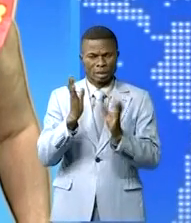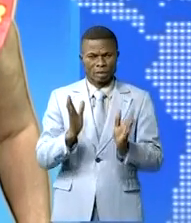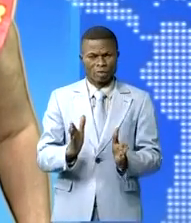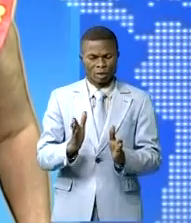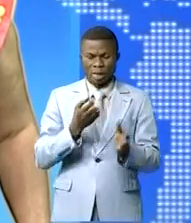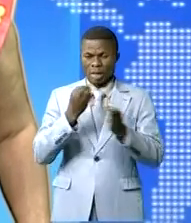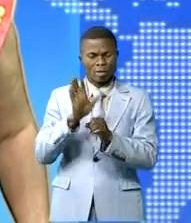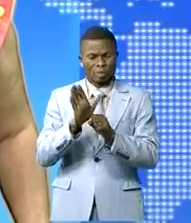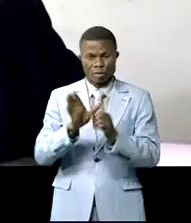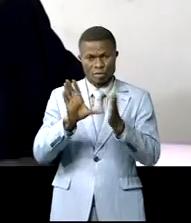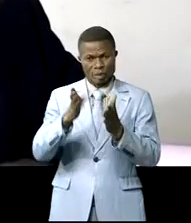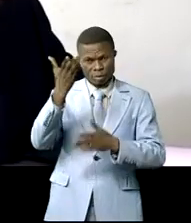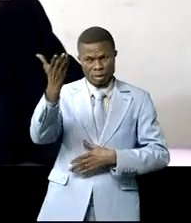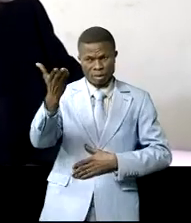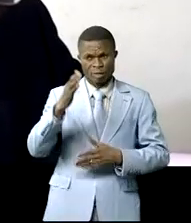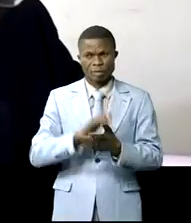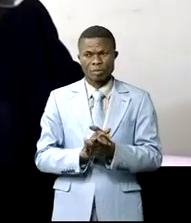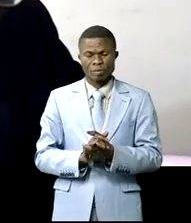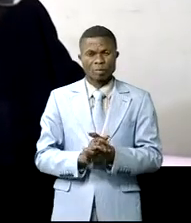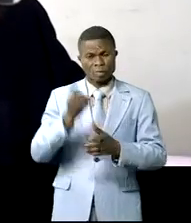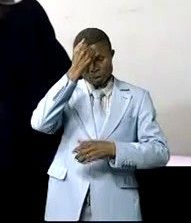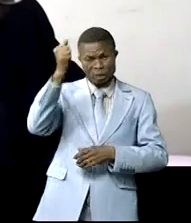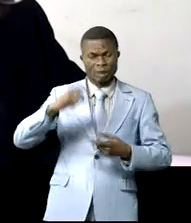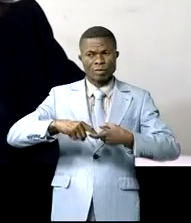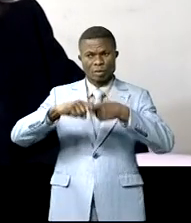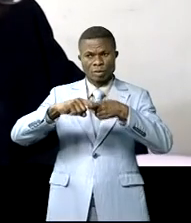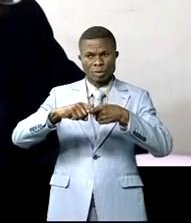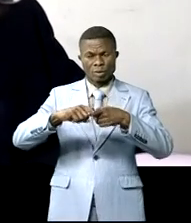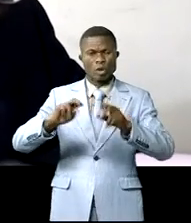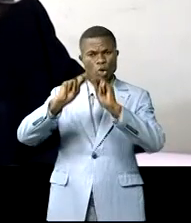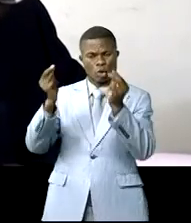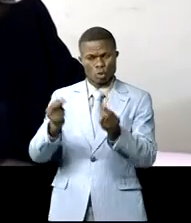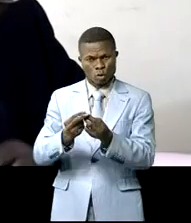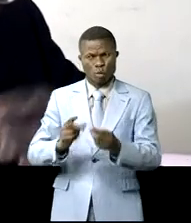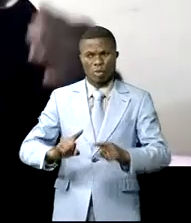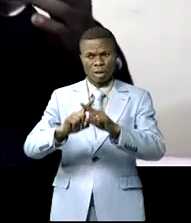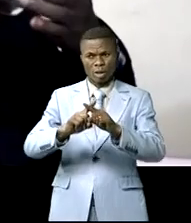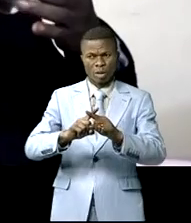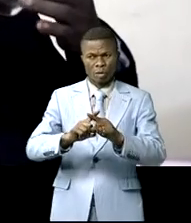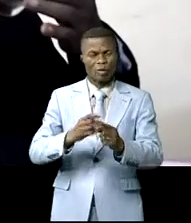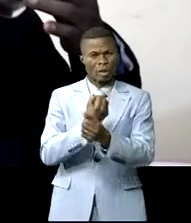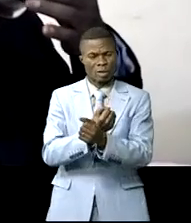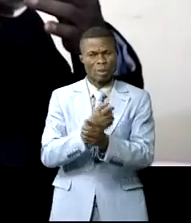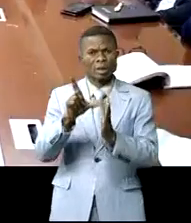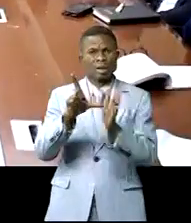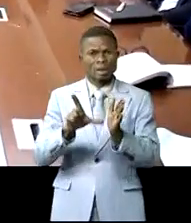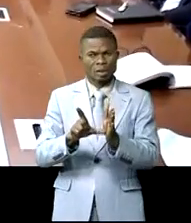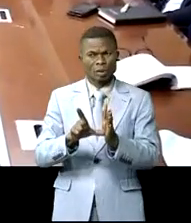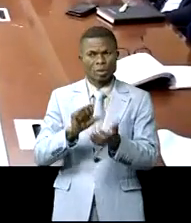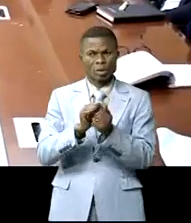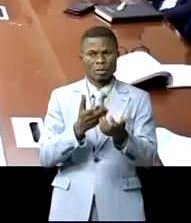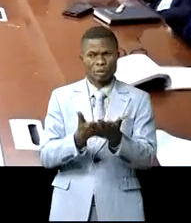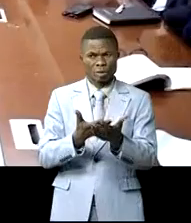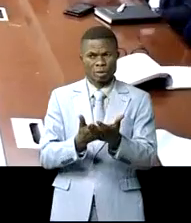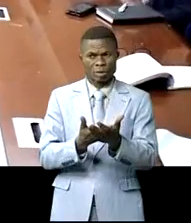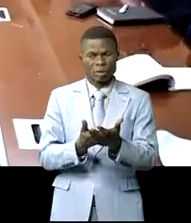en dis pas plus, suivez. La grève est suspendue et les parties en conflit doivent respecter la procédure en la matière. Au